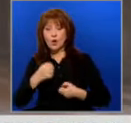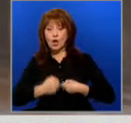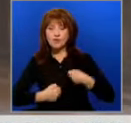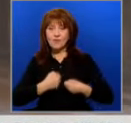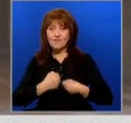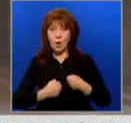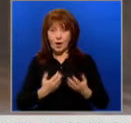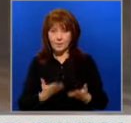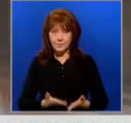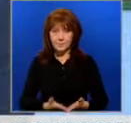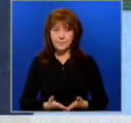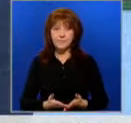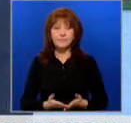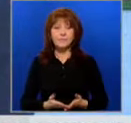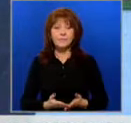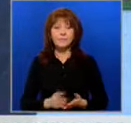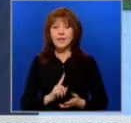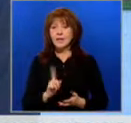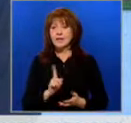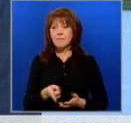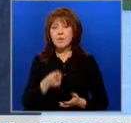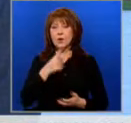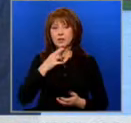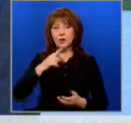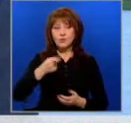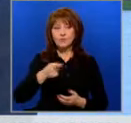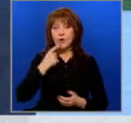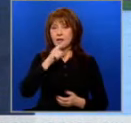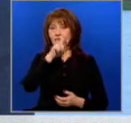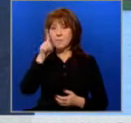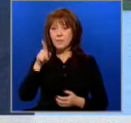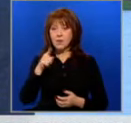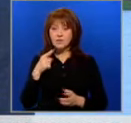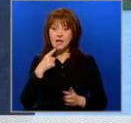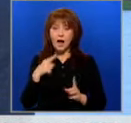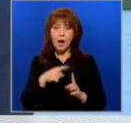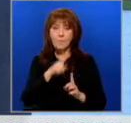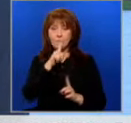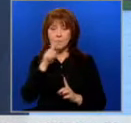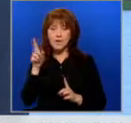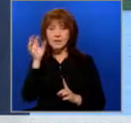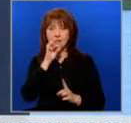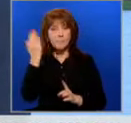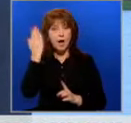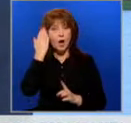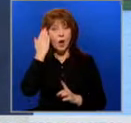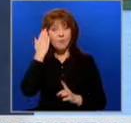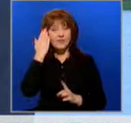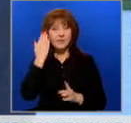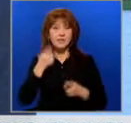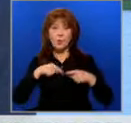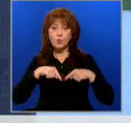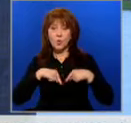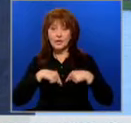на пътно-транспортно произшествие. Не мога да отговоря на въпроса, защо към настоящия момент няма внесен обвинителен акт към виновните